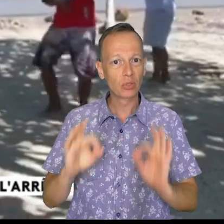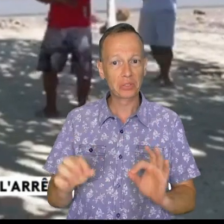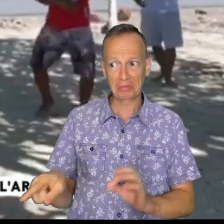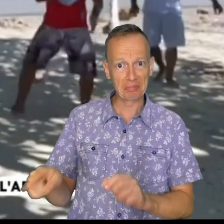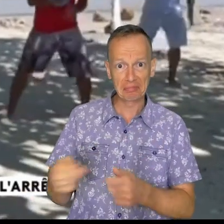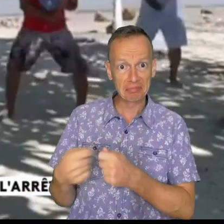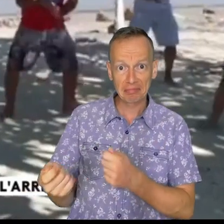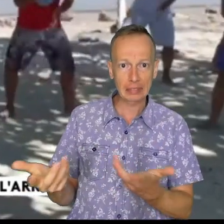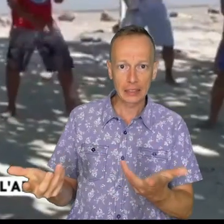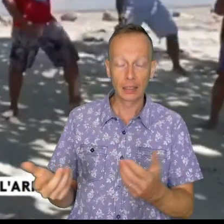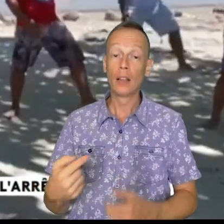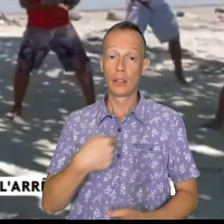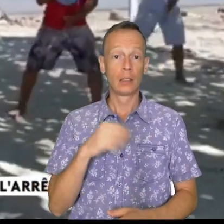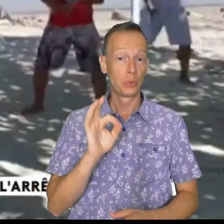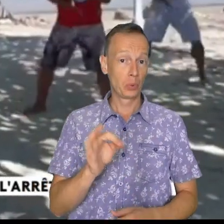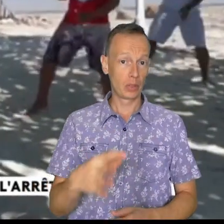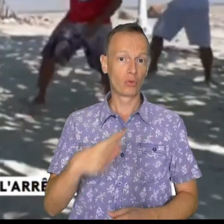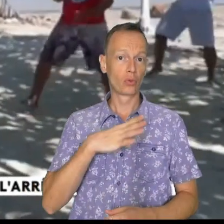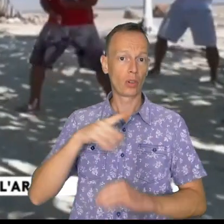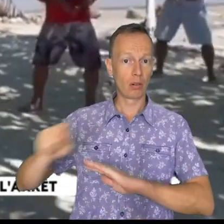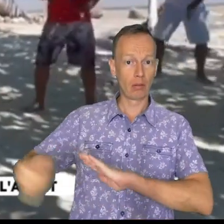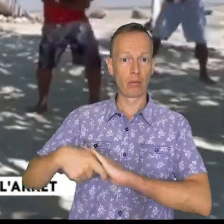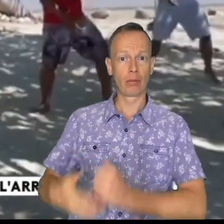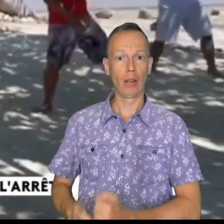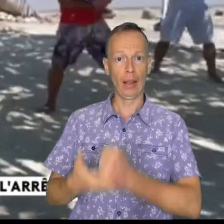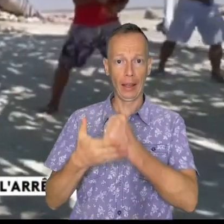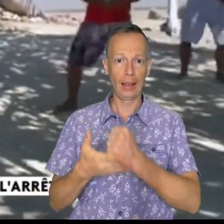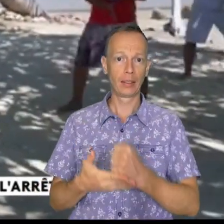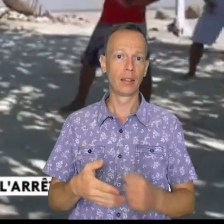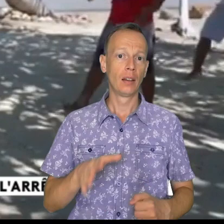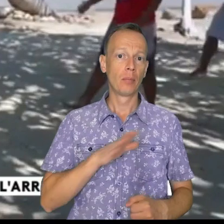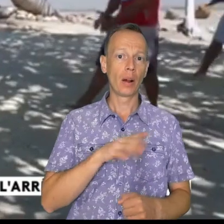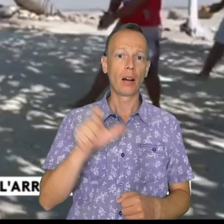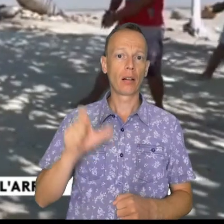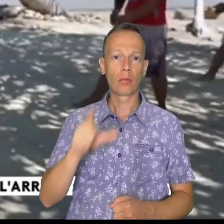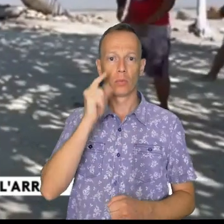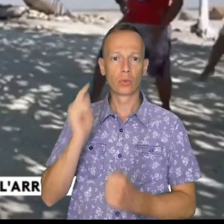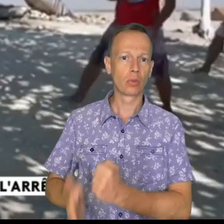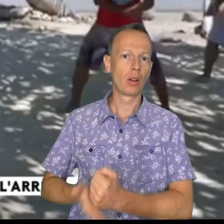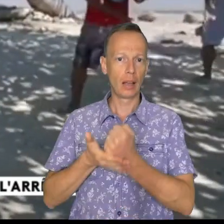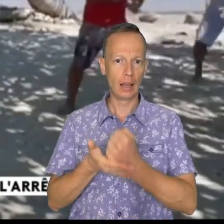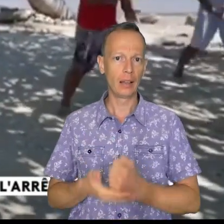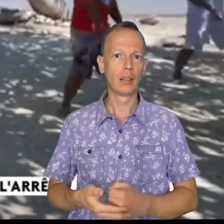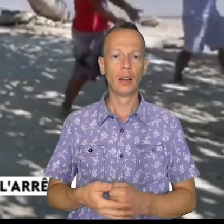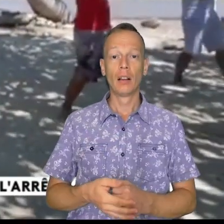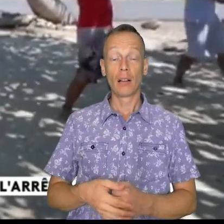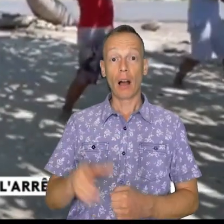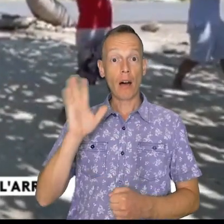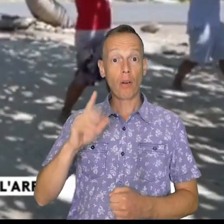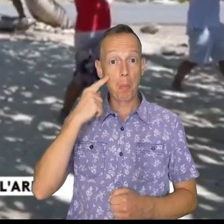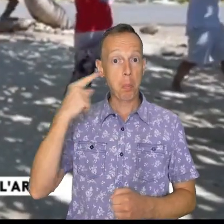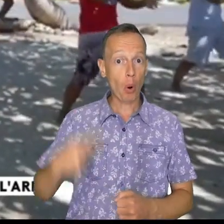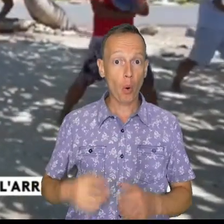catégorie. Voilà. Moi, oui, j'ai pu recevoir une aide grâce à M. Siou. Je n'étais pas forcément